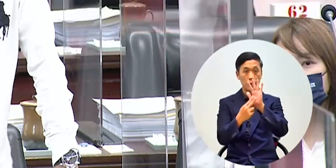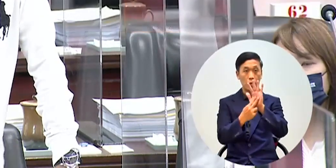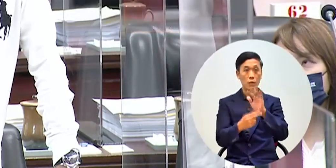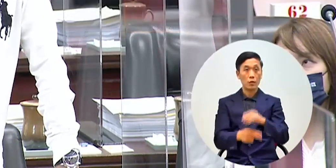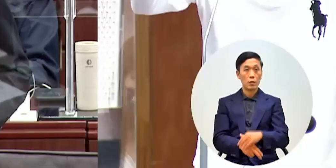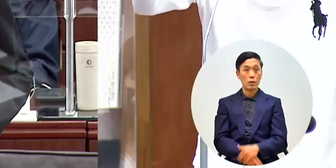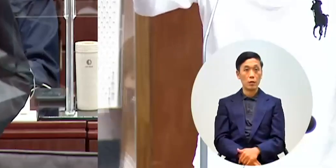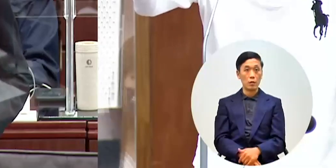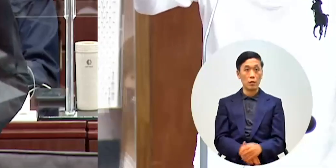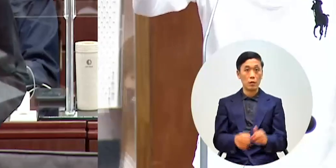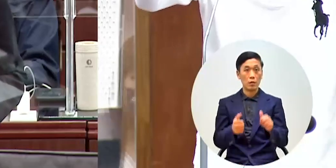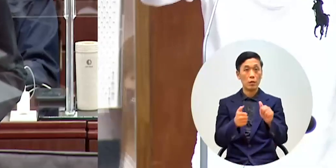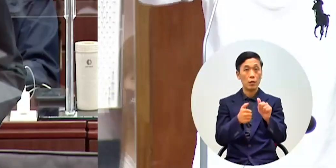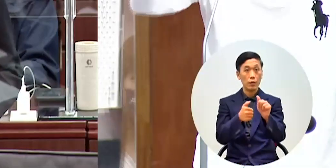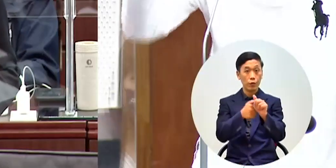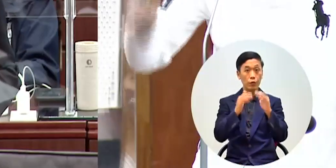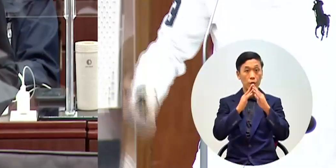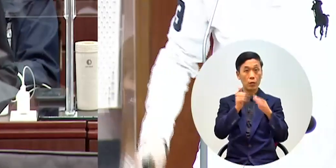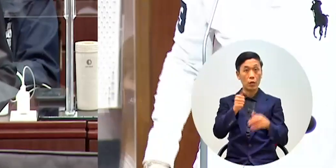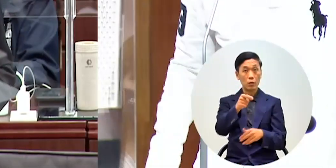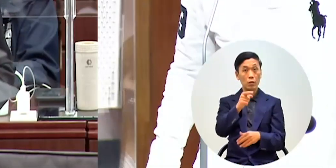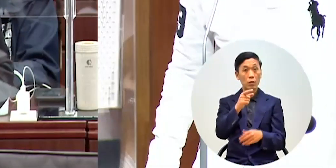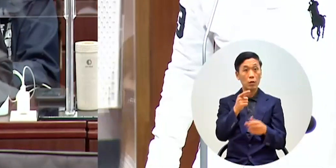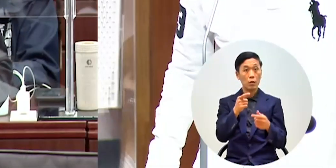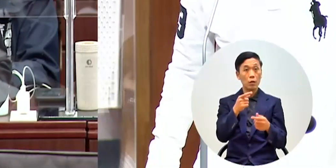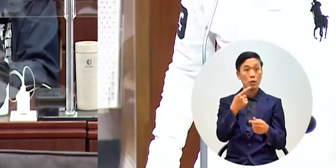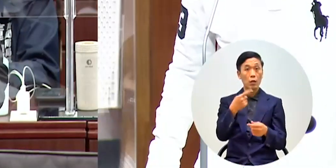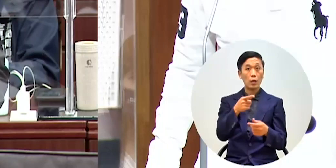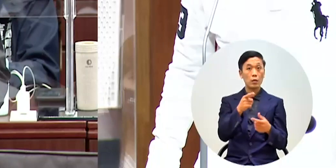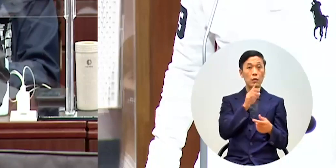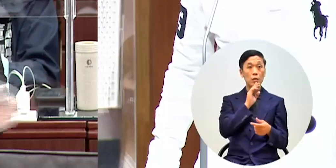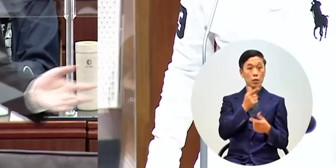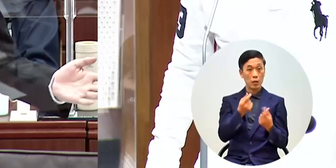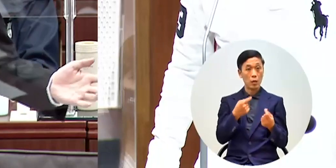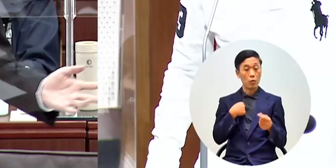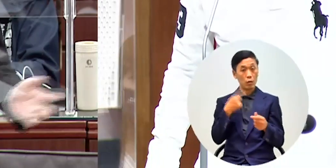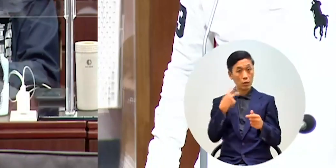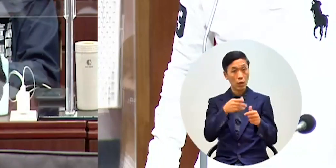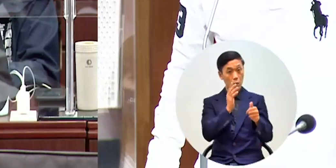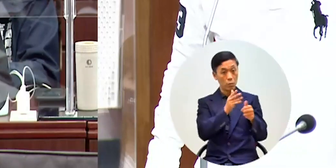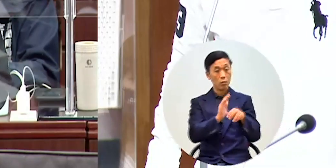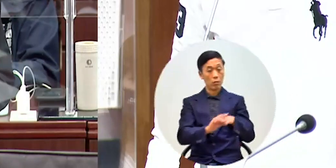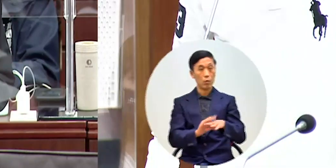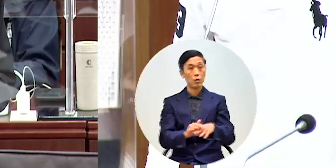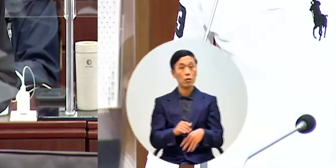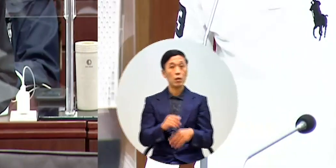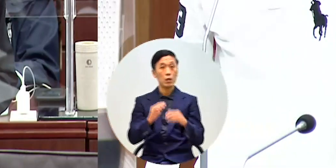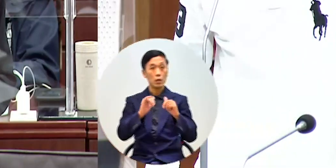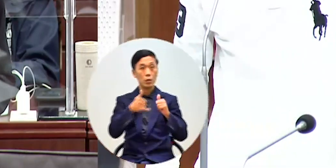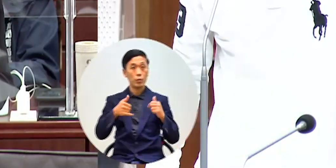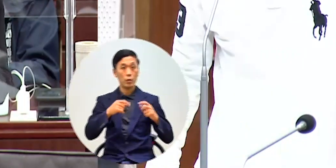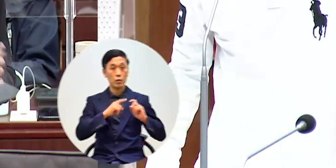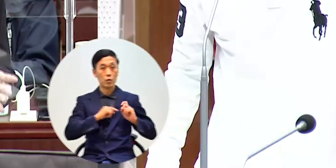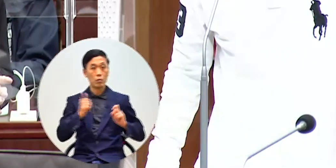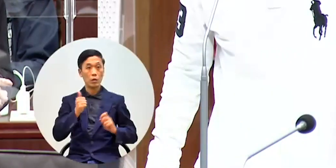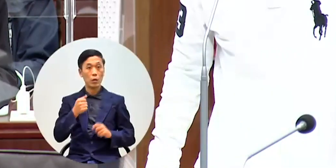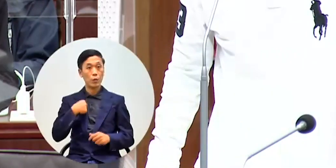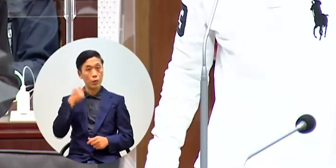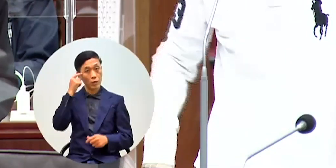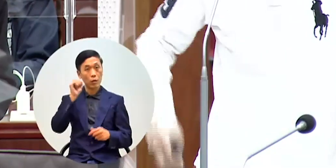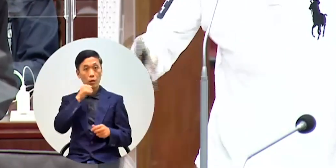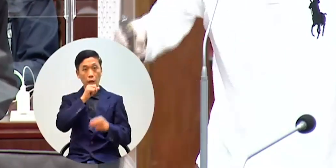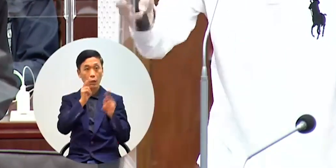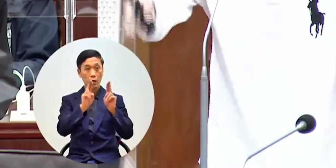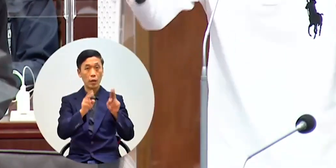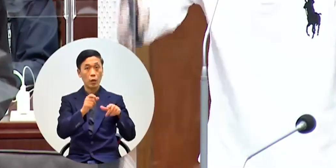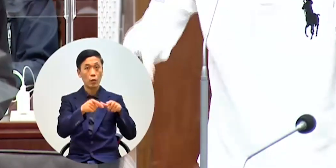如果副市长你还要再继续打，我会一样，下一次就开始就问你了。 那个宋月，我想台电的